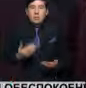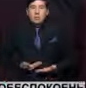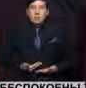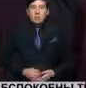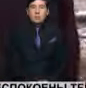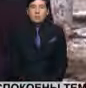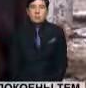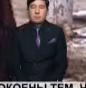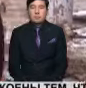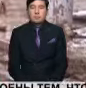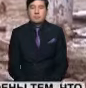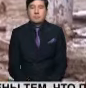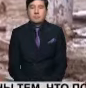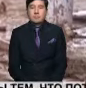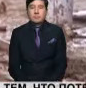жителей.